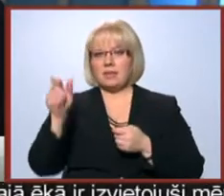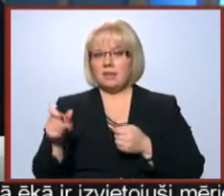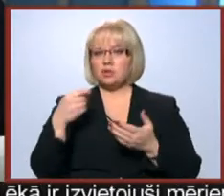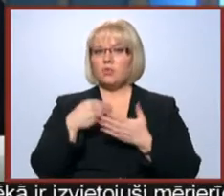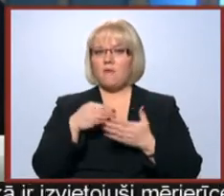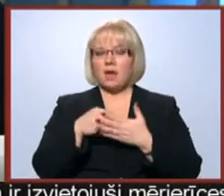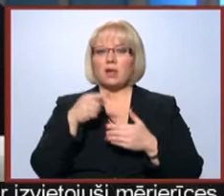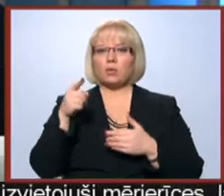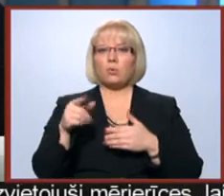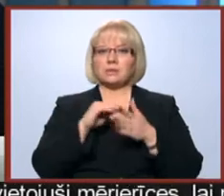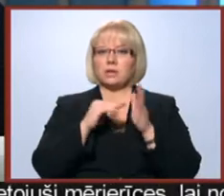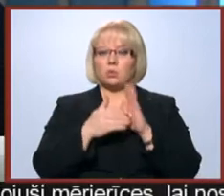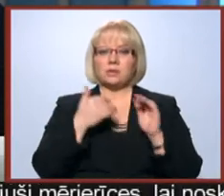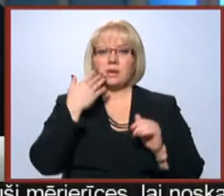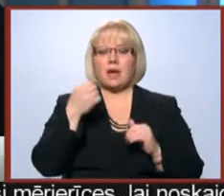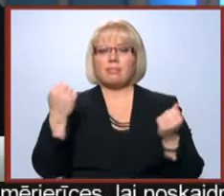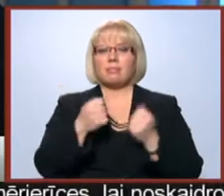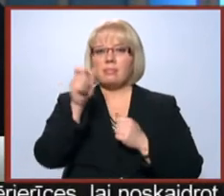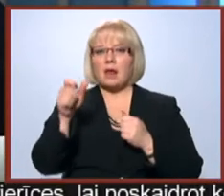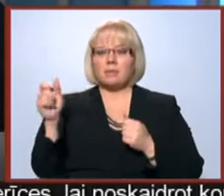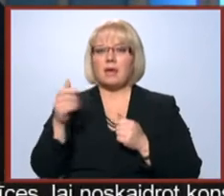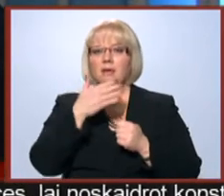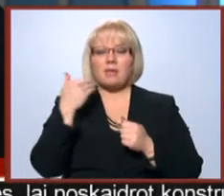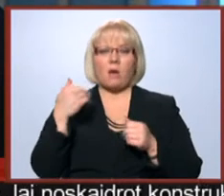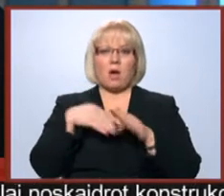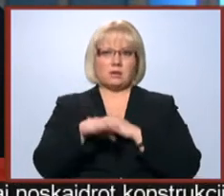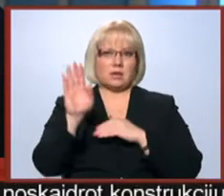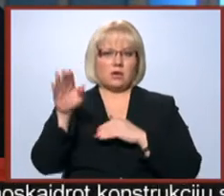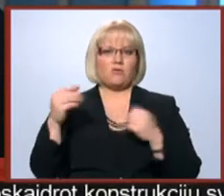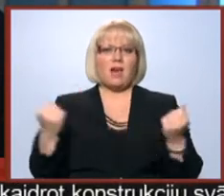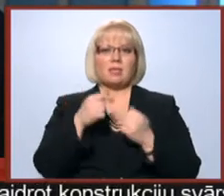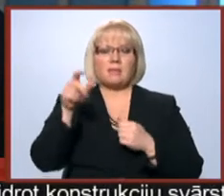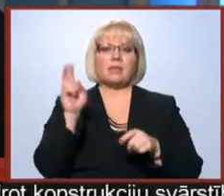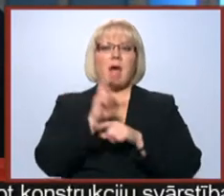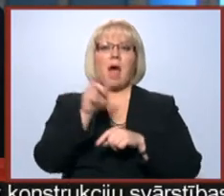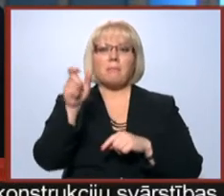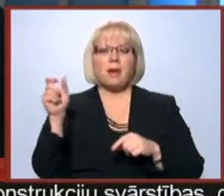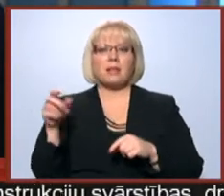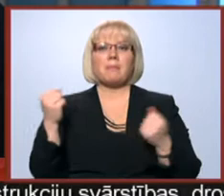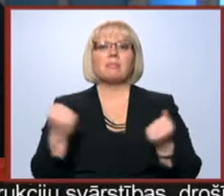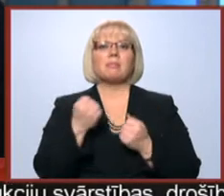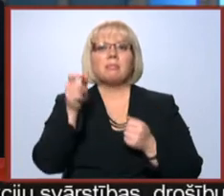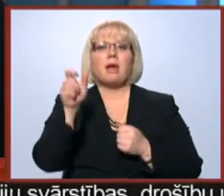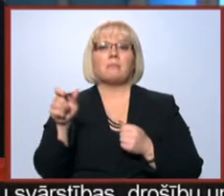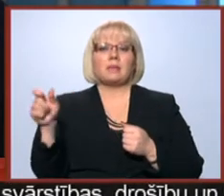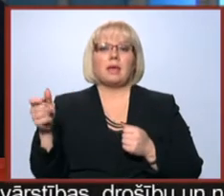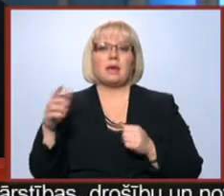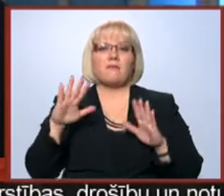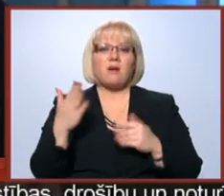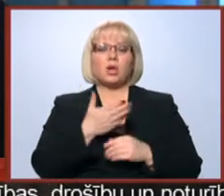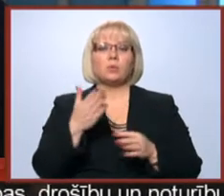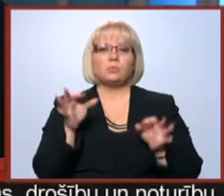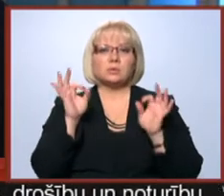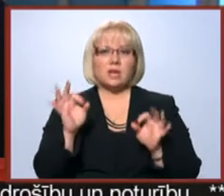šo te situāciju, ka tie darbinieki nav izgājuši ārā, vai nu, kaut vai vismaz darbinieki, ja ne apmeklētāji vai kāds cits, jo vai jūs